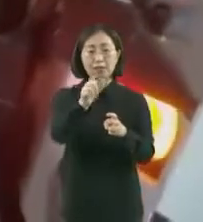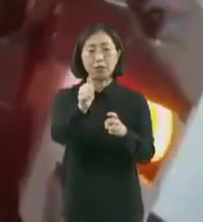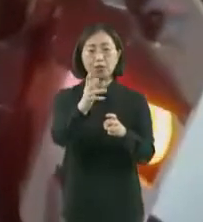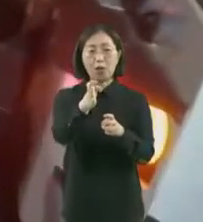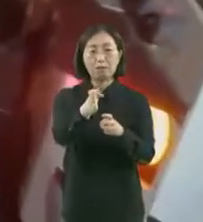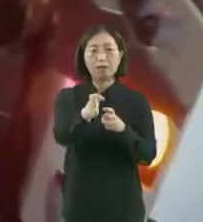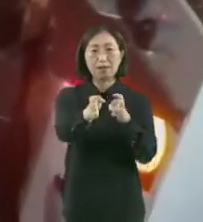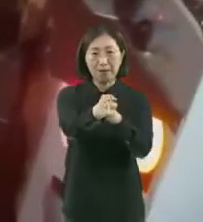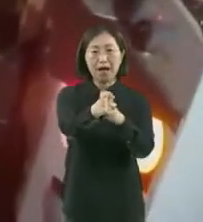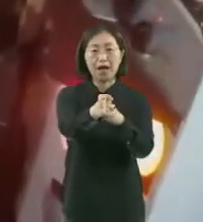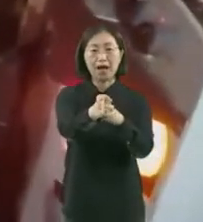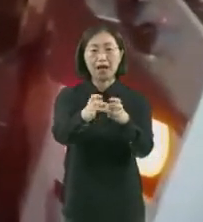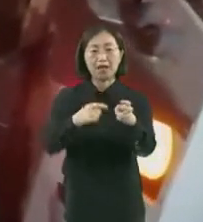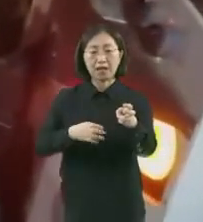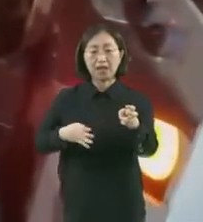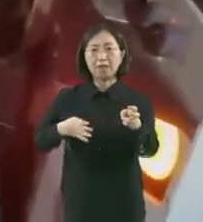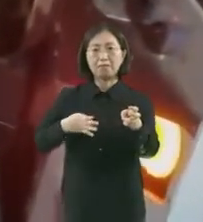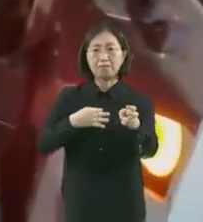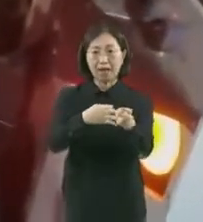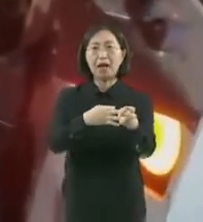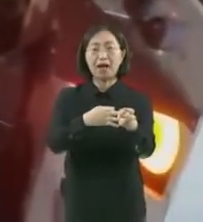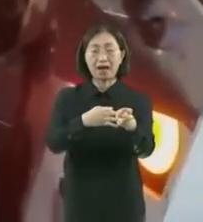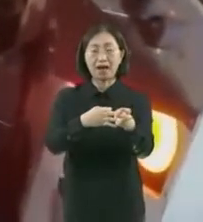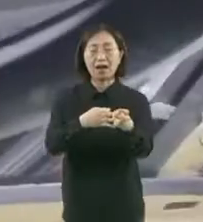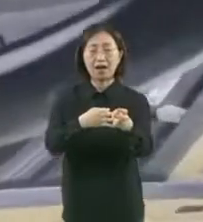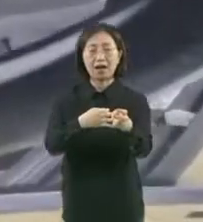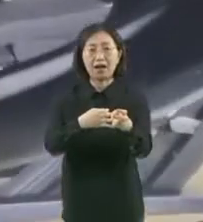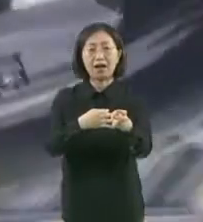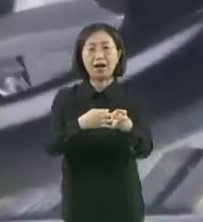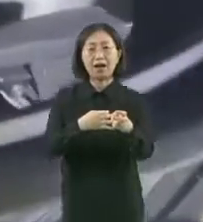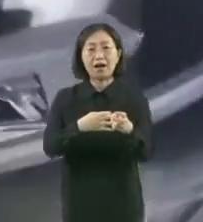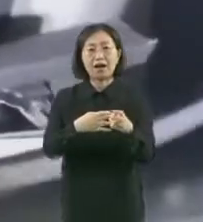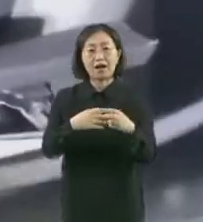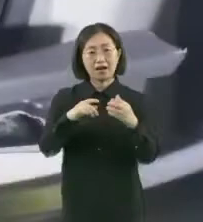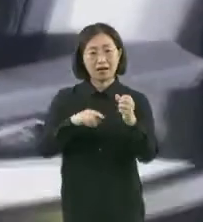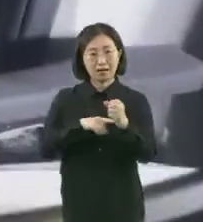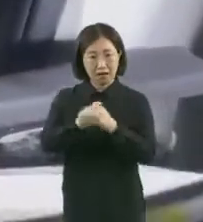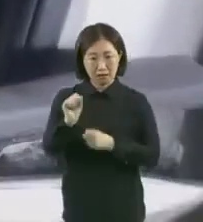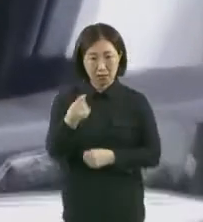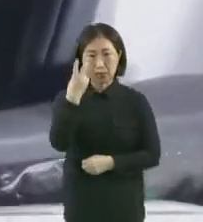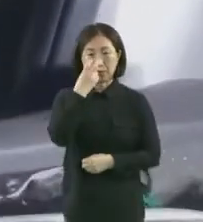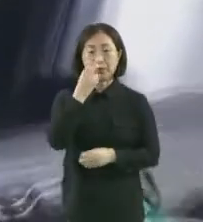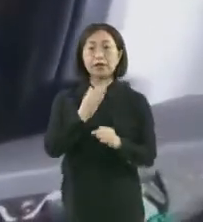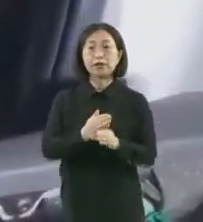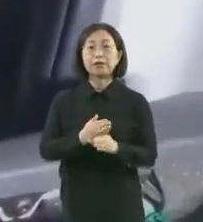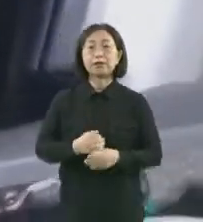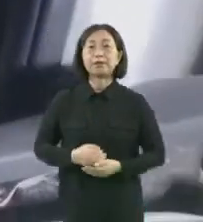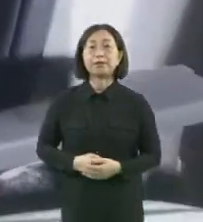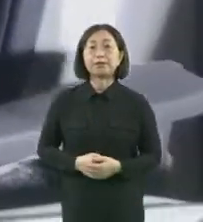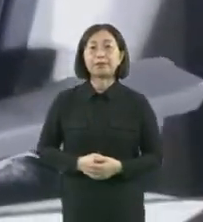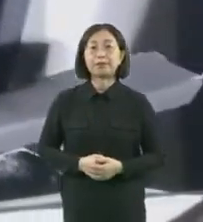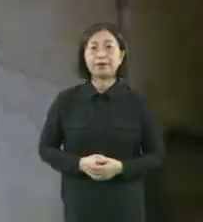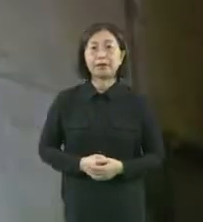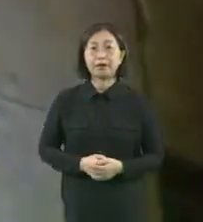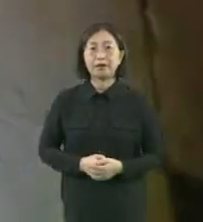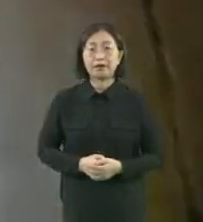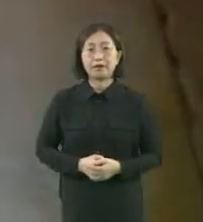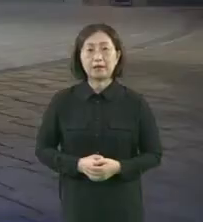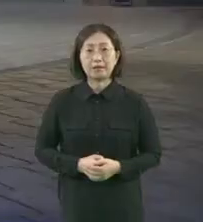화물차를 들이받은 뒤 뒤따르던 화물차가 또다시 추돌한 것으로 보고 정확한 사고 원인을 조사 중입니다.